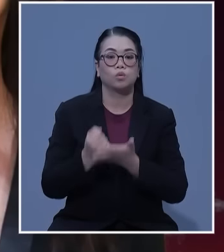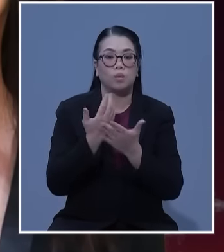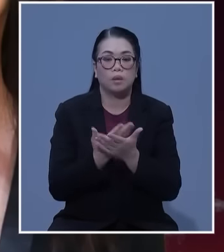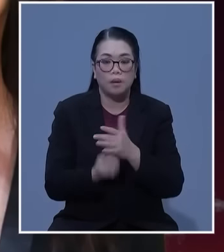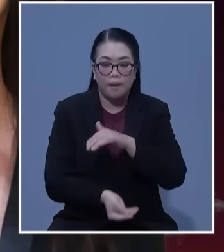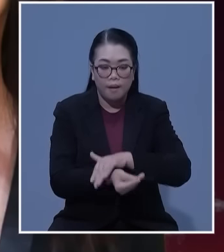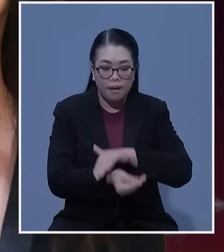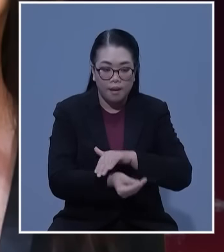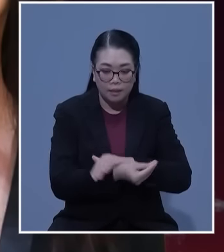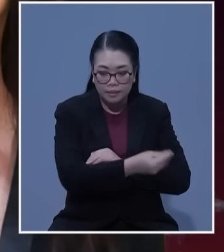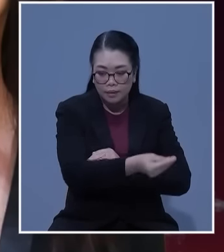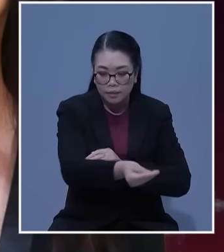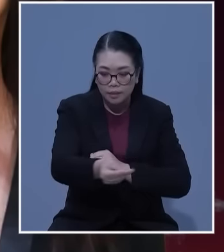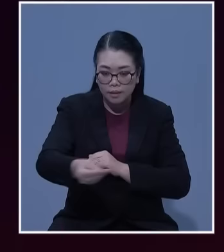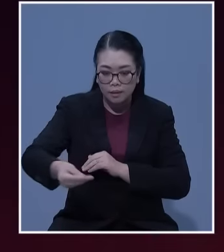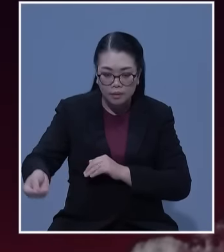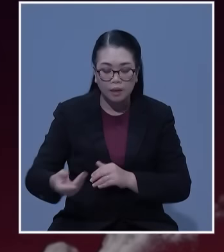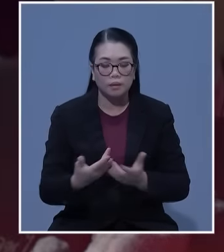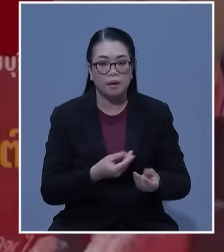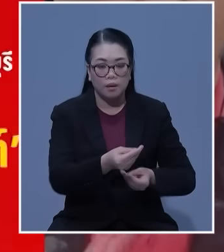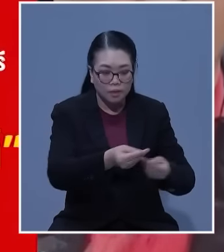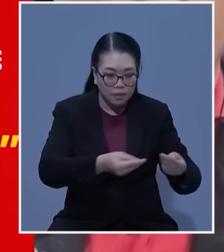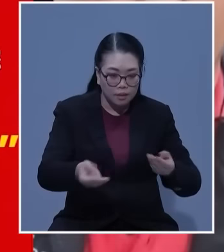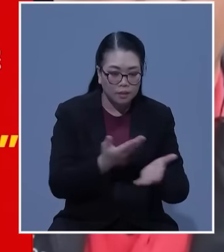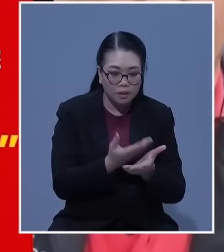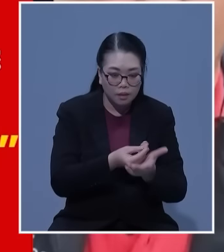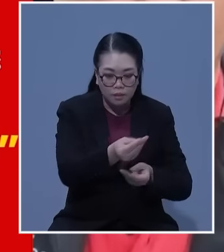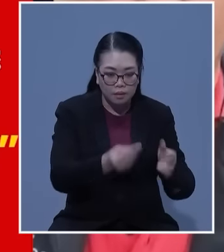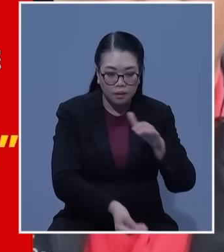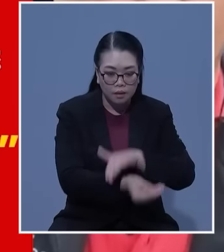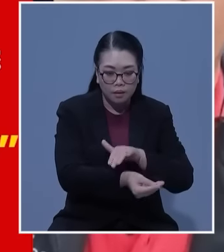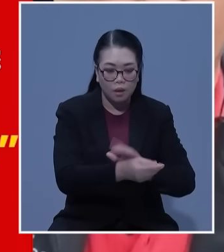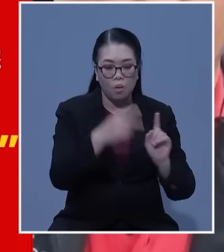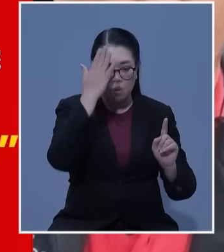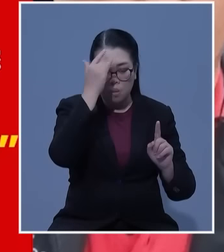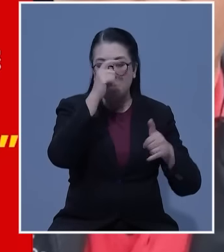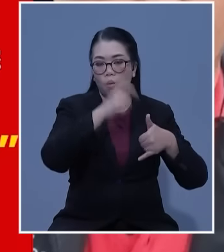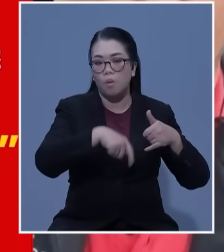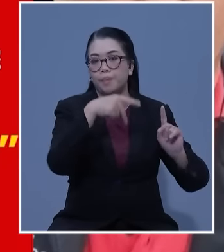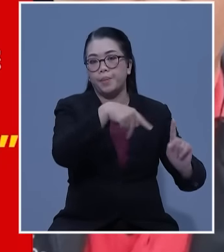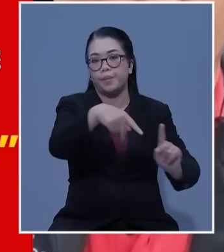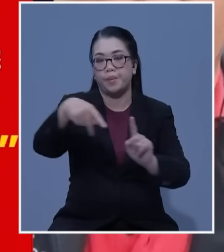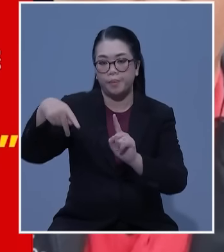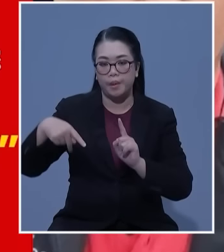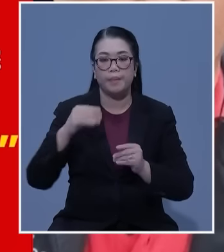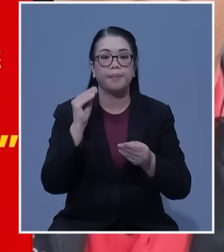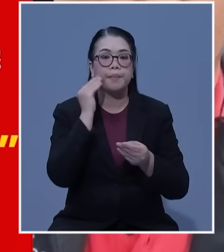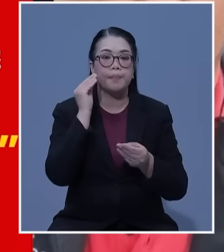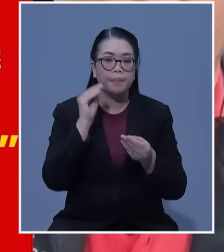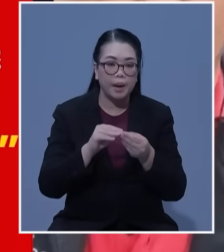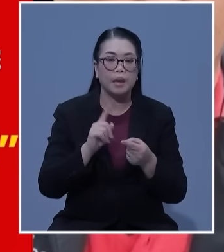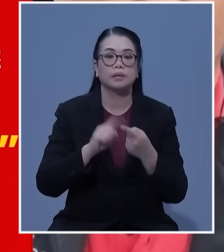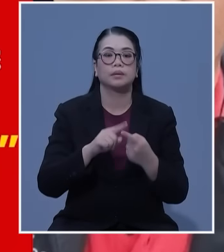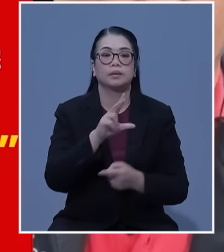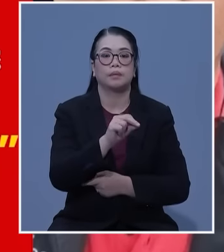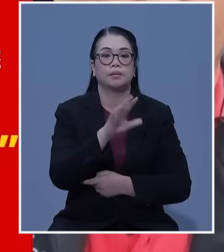เงินให้แก่ผู้มีสิทธิ์เลือกตั้งหลายรายรายละ 1,000บาทคือที่บ้านเลขที่ 35